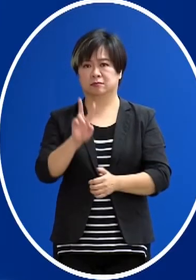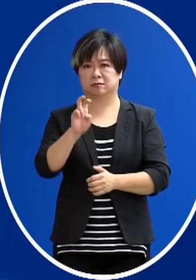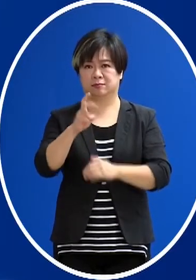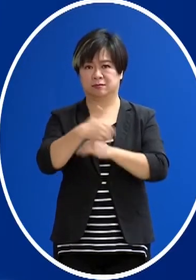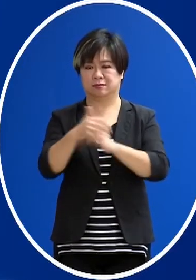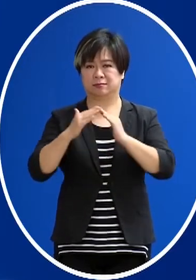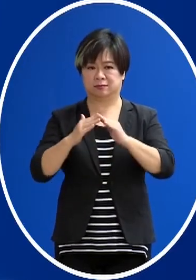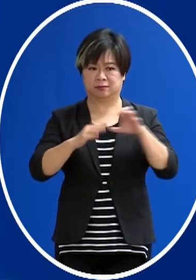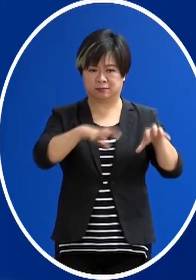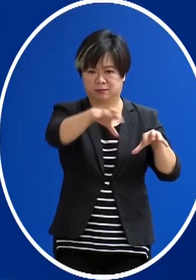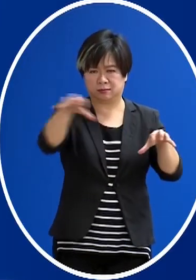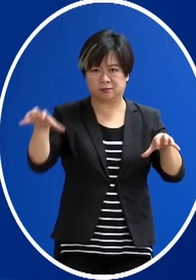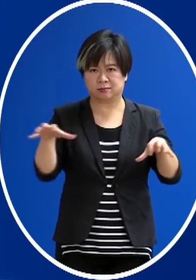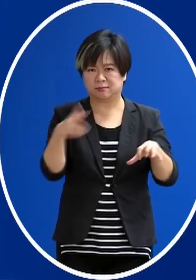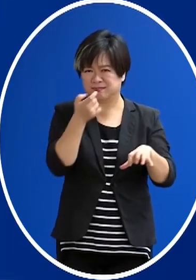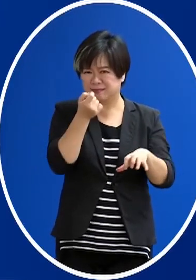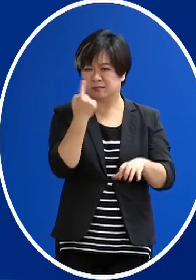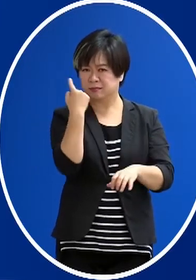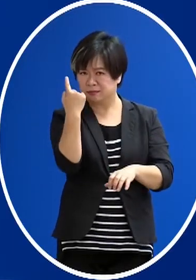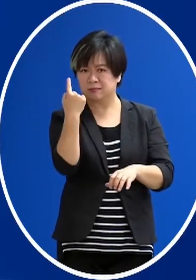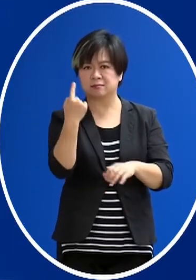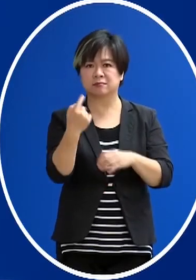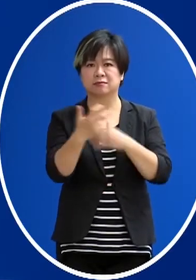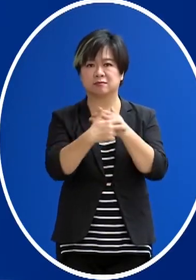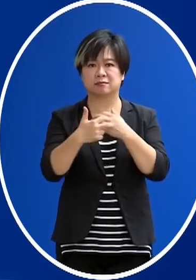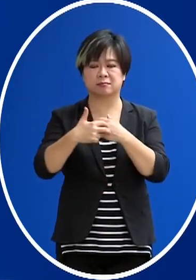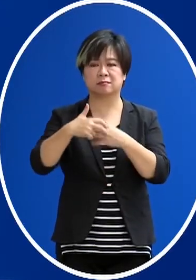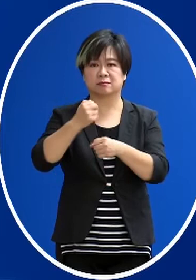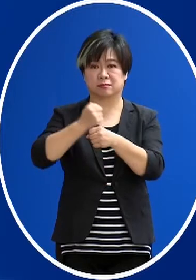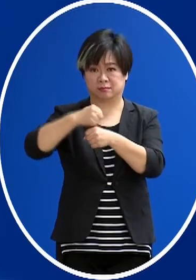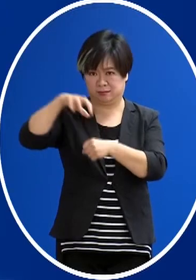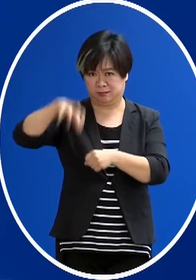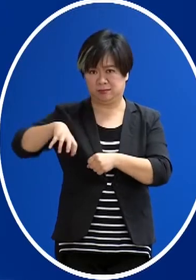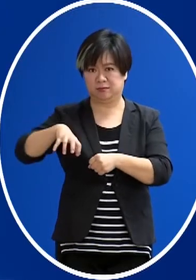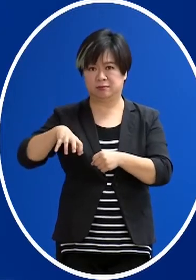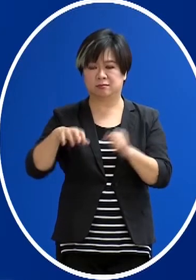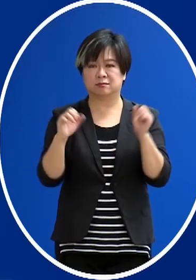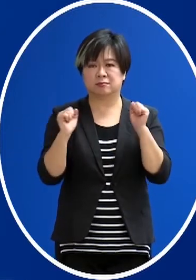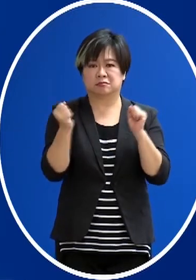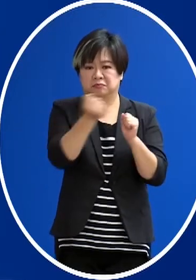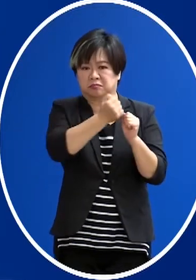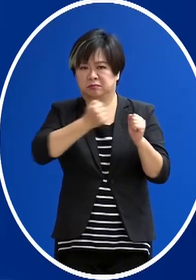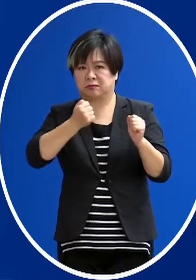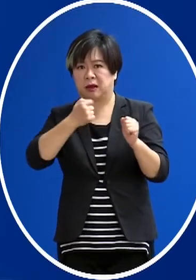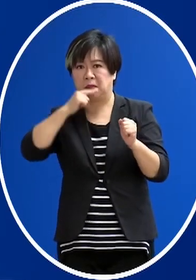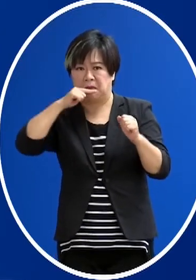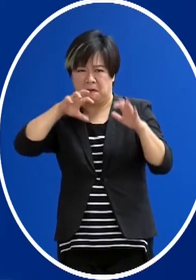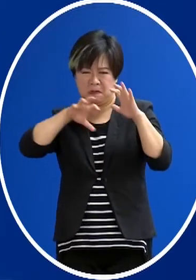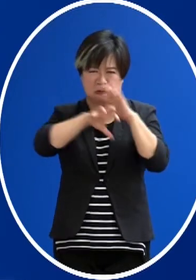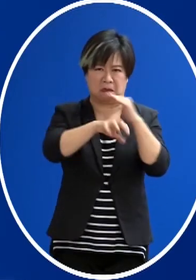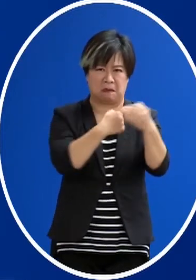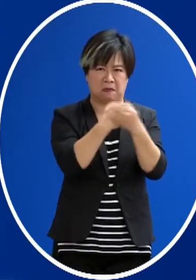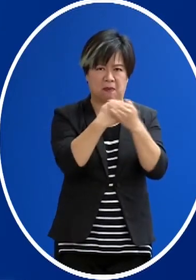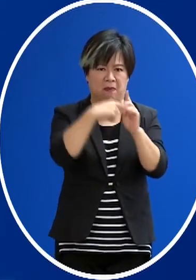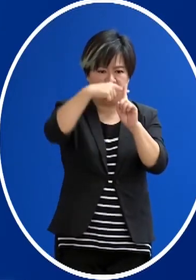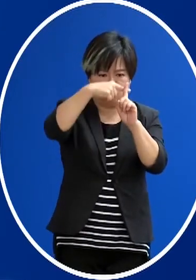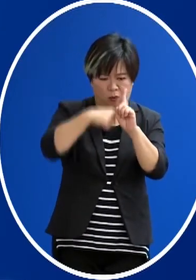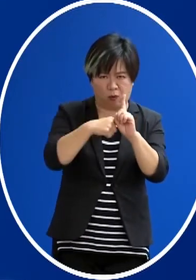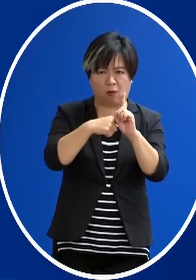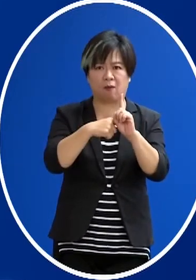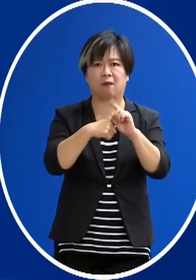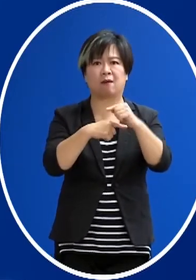都至少有一个点，一个卫生单位一定都有一个 冰箱是有可以储存波士度C的一